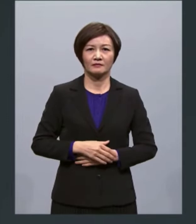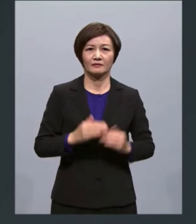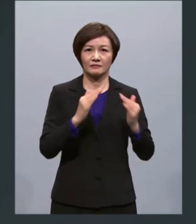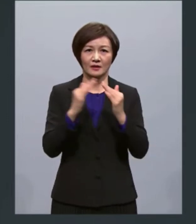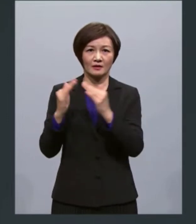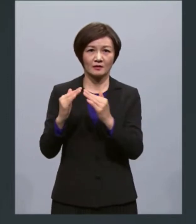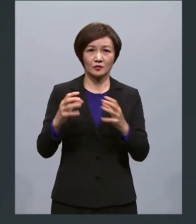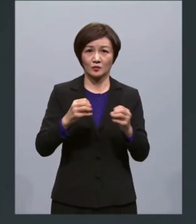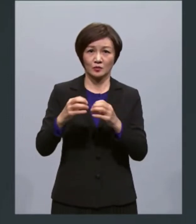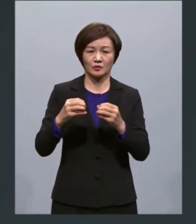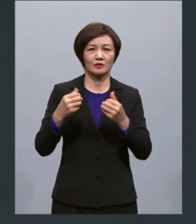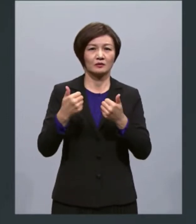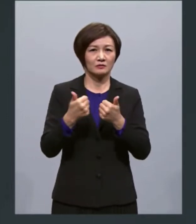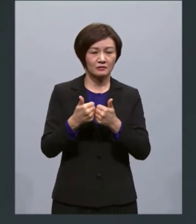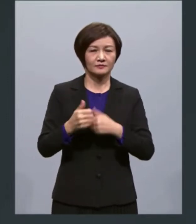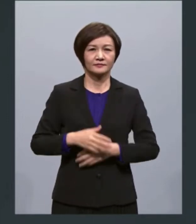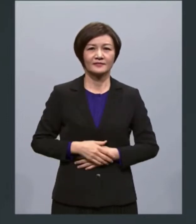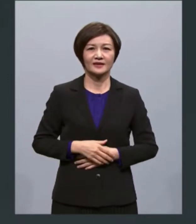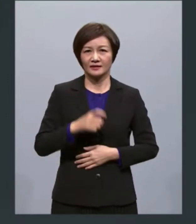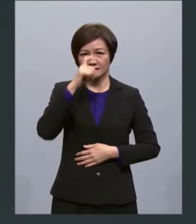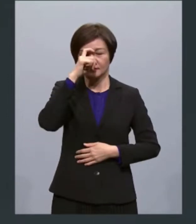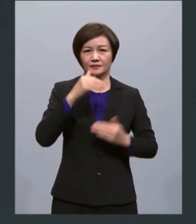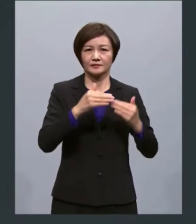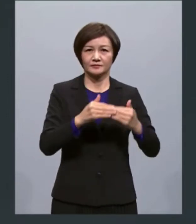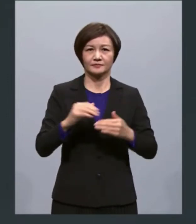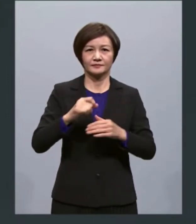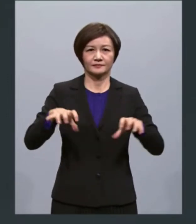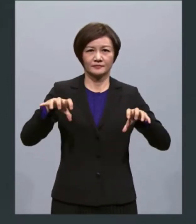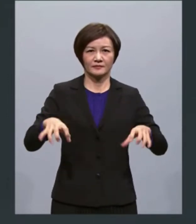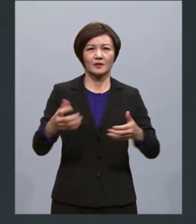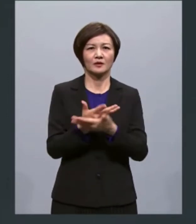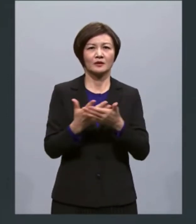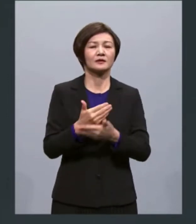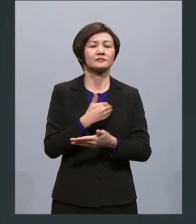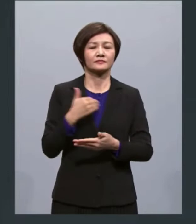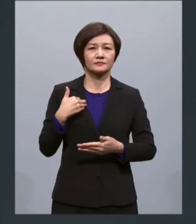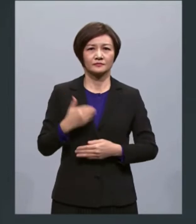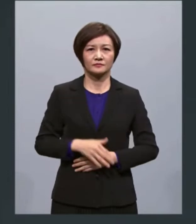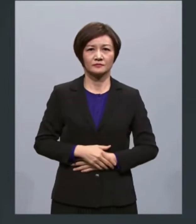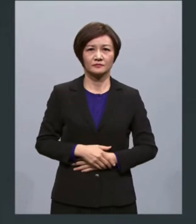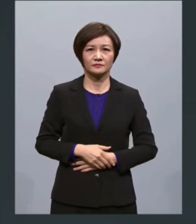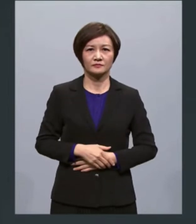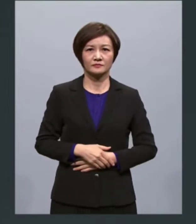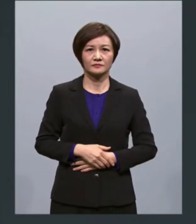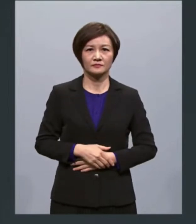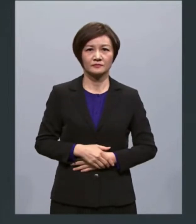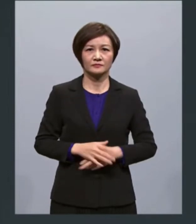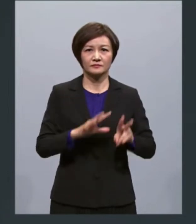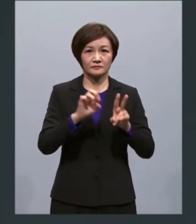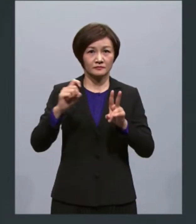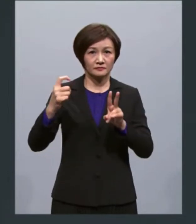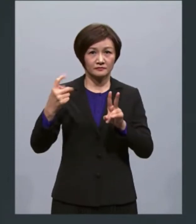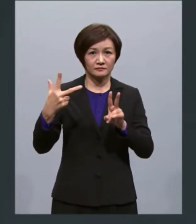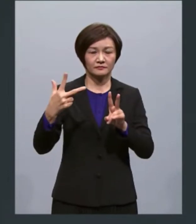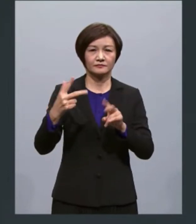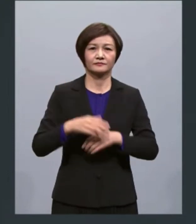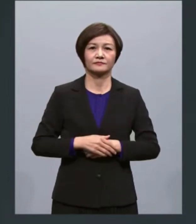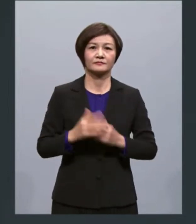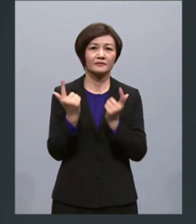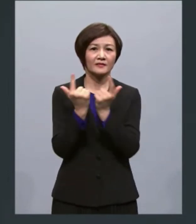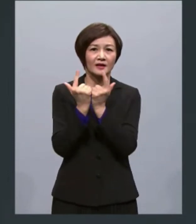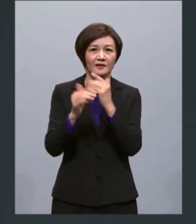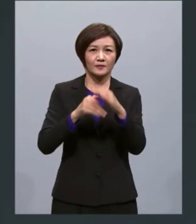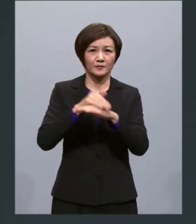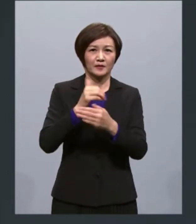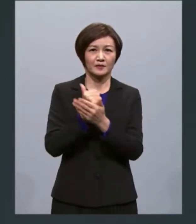双城论坛，就是为了让双方还有一个交流沟通的管道。2017年台北成